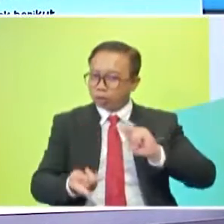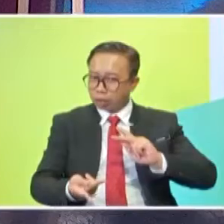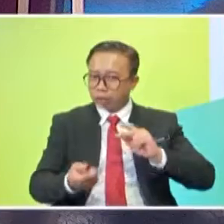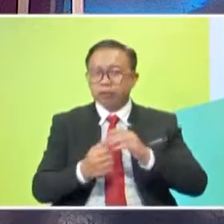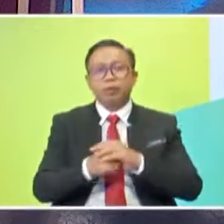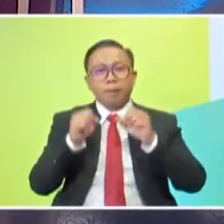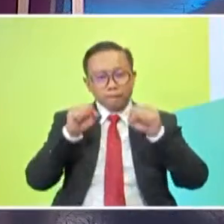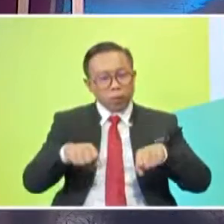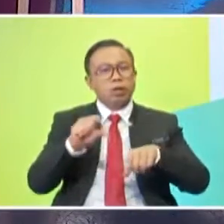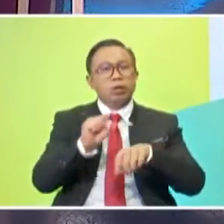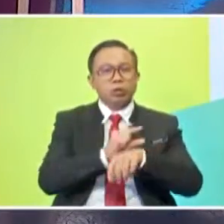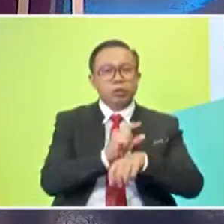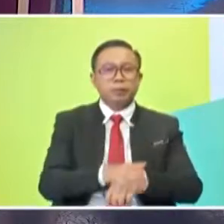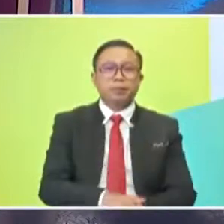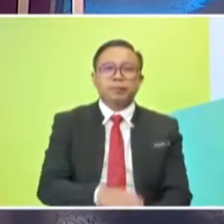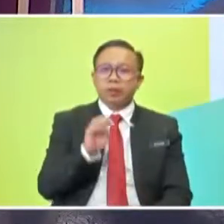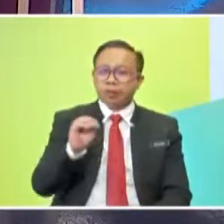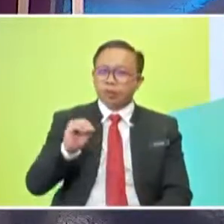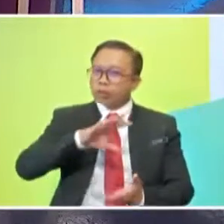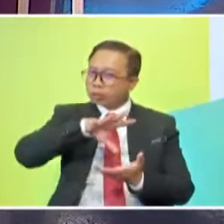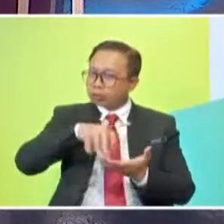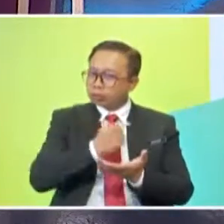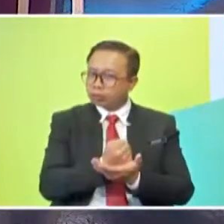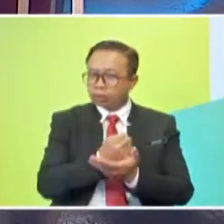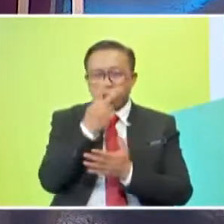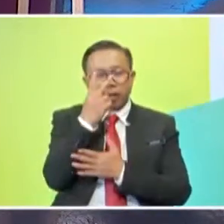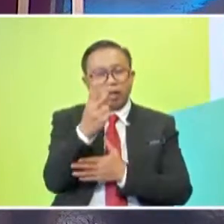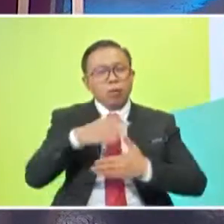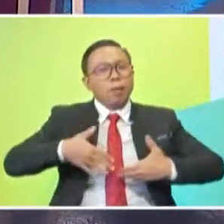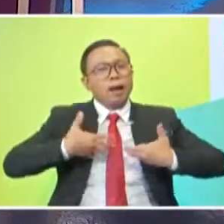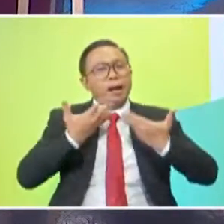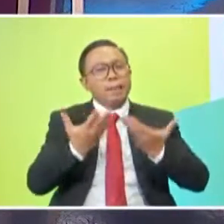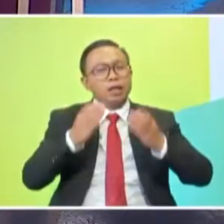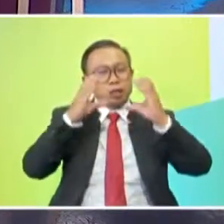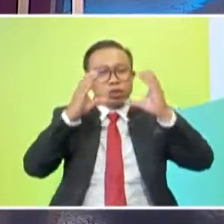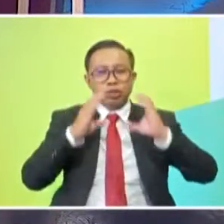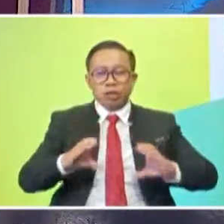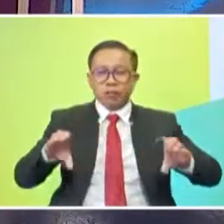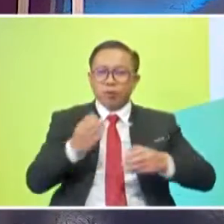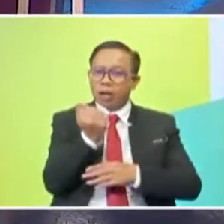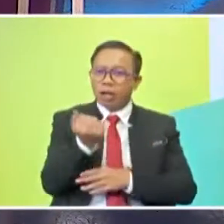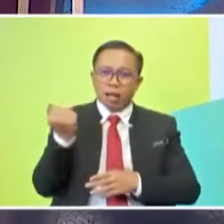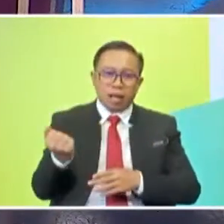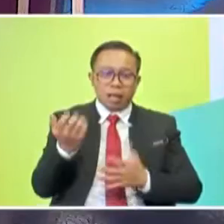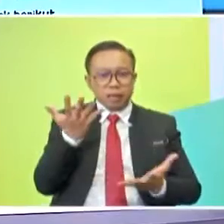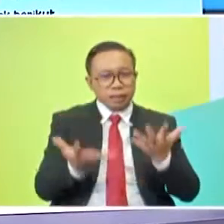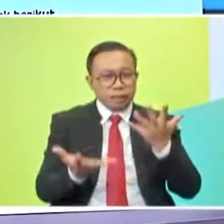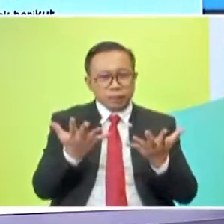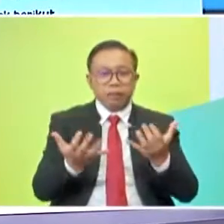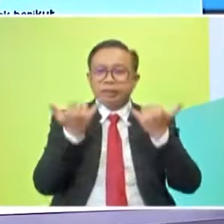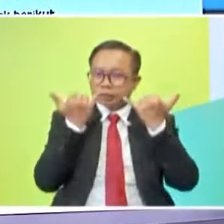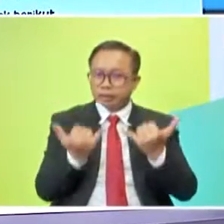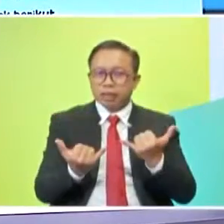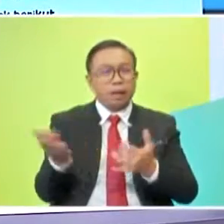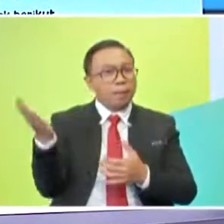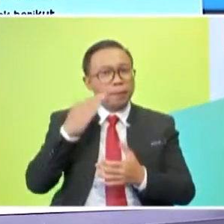muda-muda semua Oke mode-mode semua kita tengok macam mana cara membuat anda menimbang sekarang